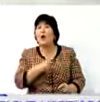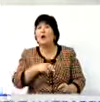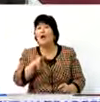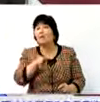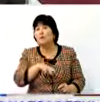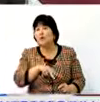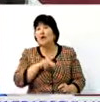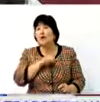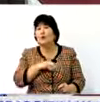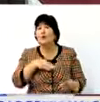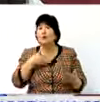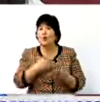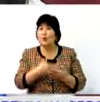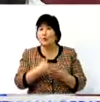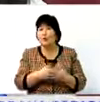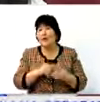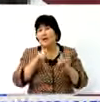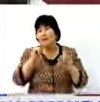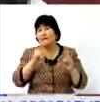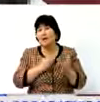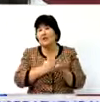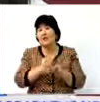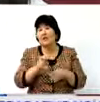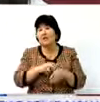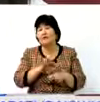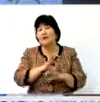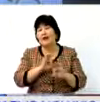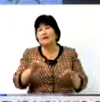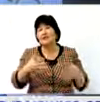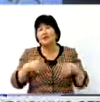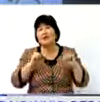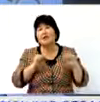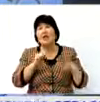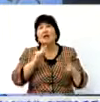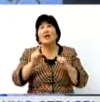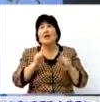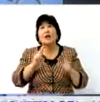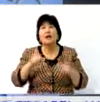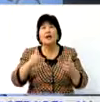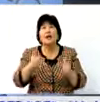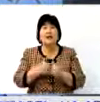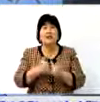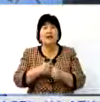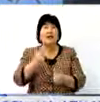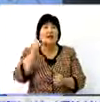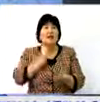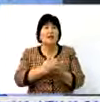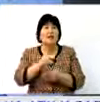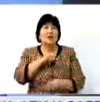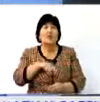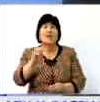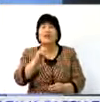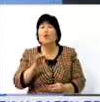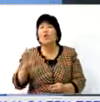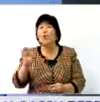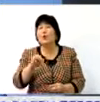Медали за трудовую доблесть, звание заслуженного врача и отличника здравоохранения. На конференции коллеги в их в числе ветераны труда Ерниаз